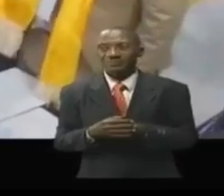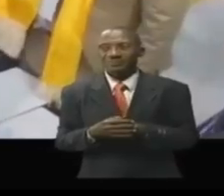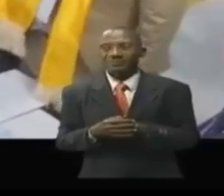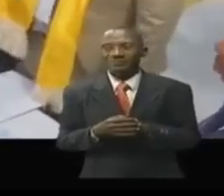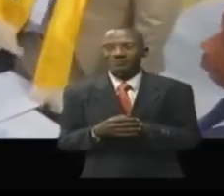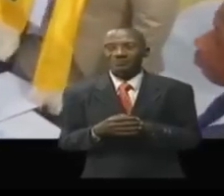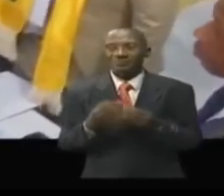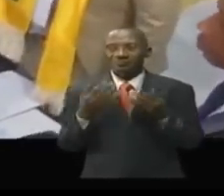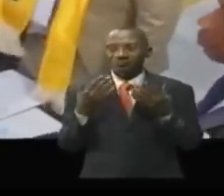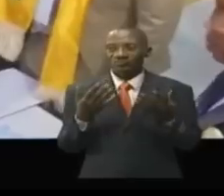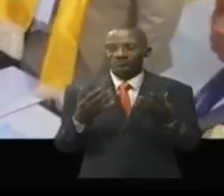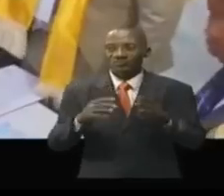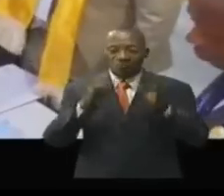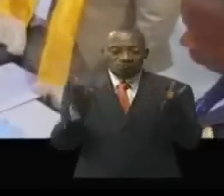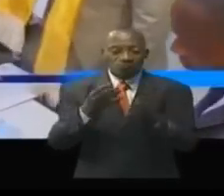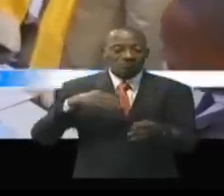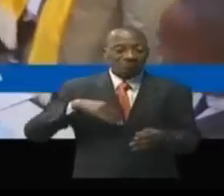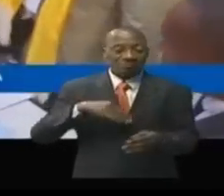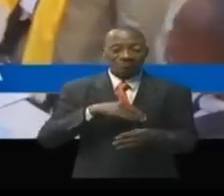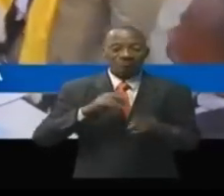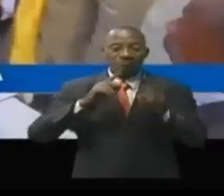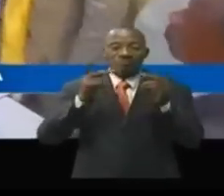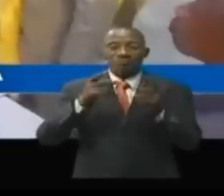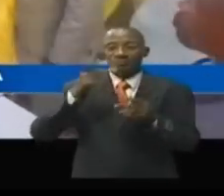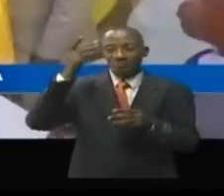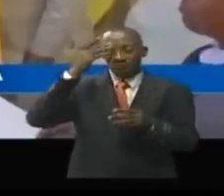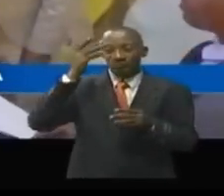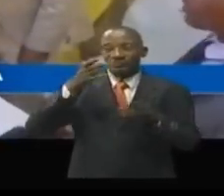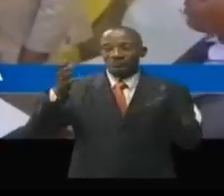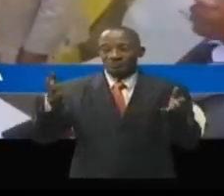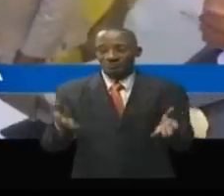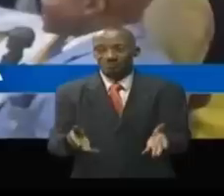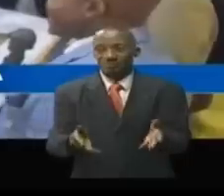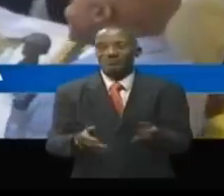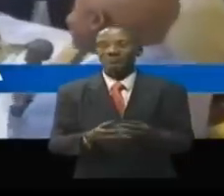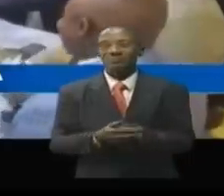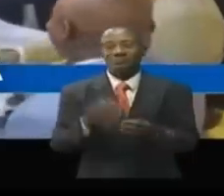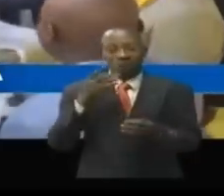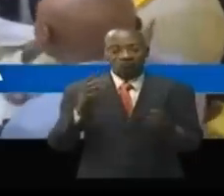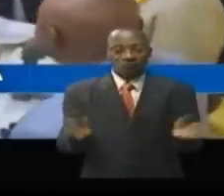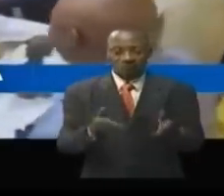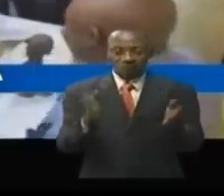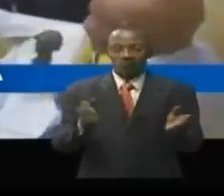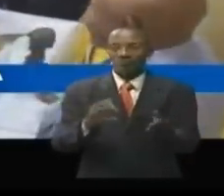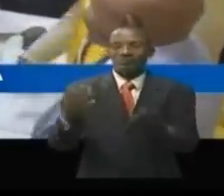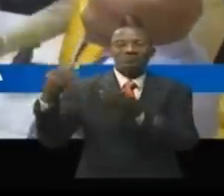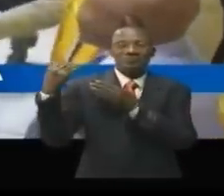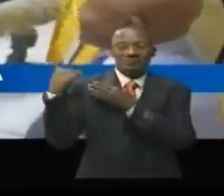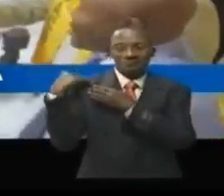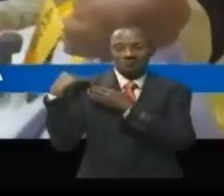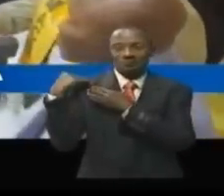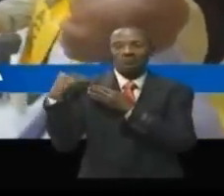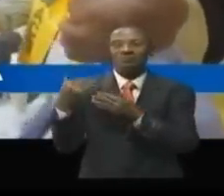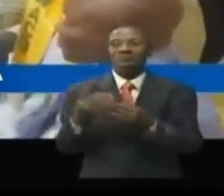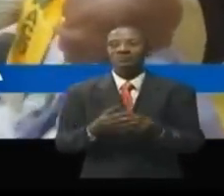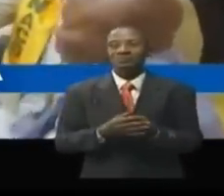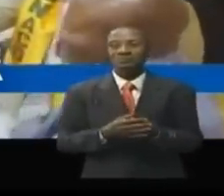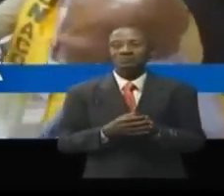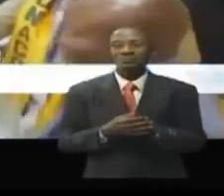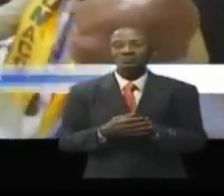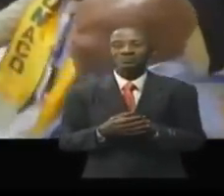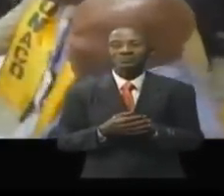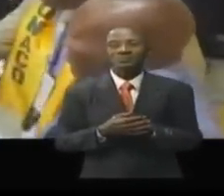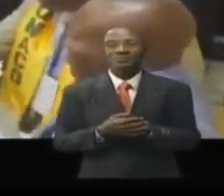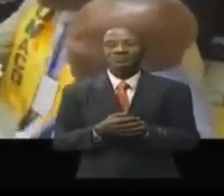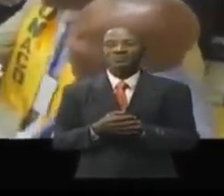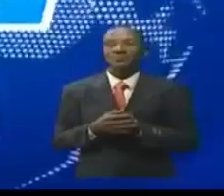les archéologues congolais confirment leur détermination de valoriser les sites, les patrimoines et marchés de l'Antiquité de